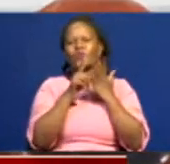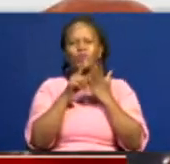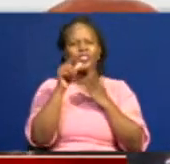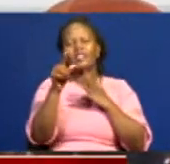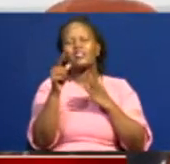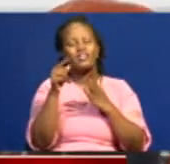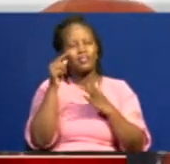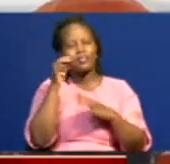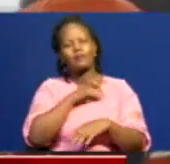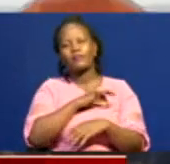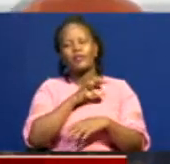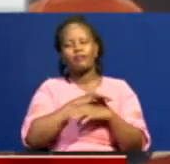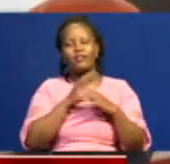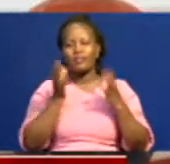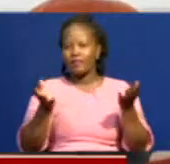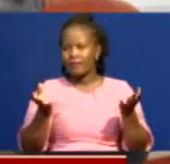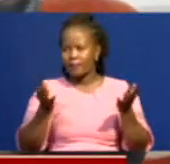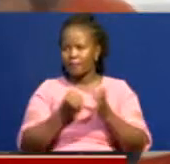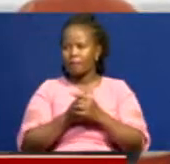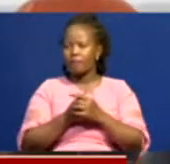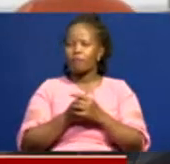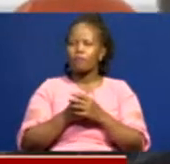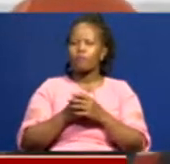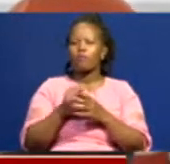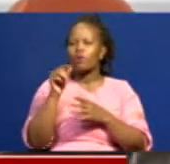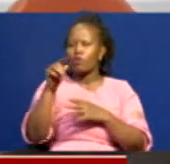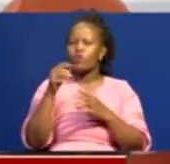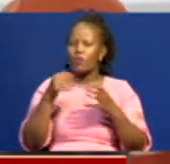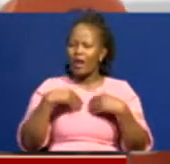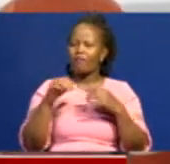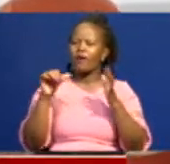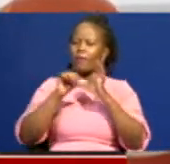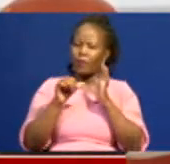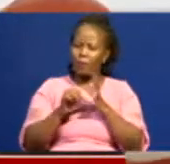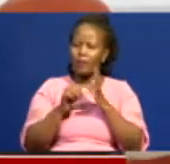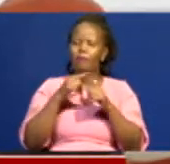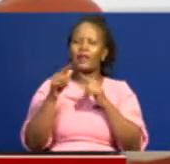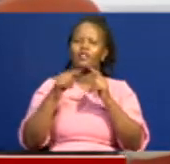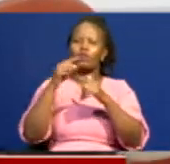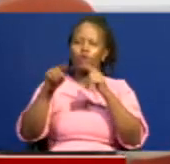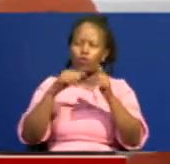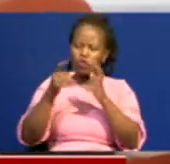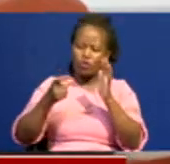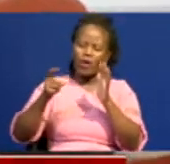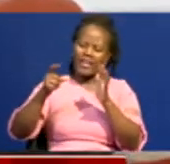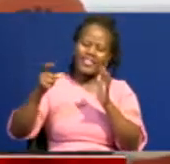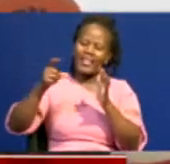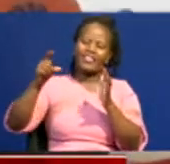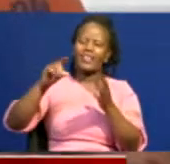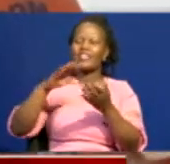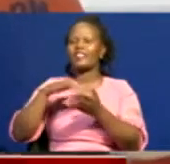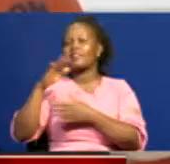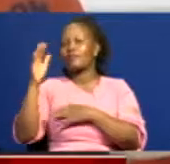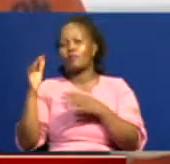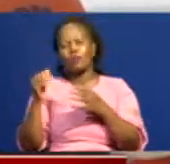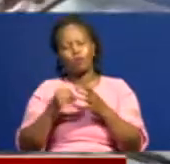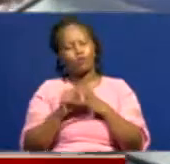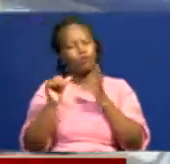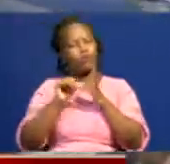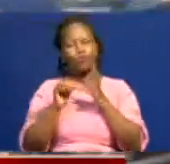bure kabisa. Wewe huko ndani ya shimo unazidi kushimba. Huko kule ndani ya shimo unashimba kaburi